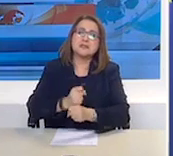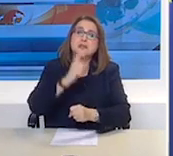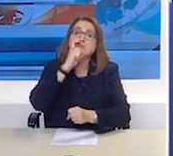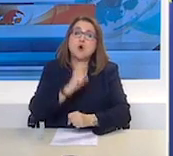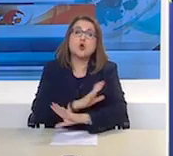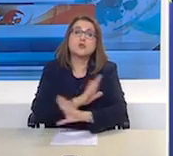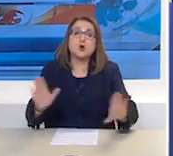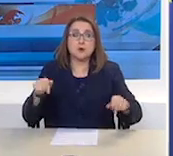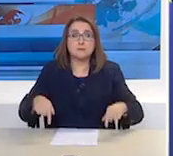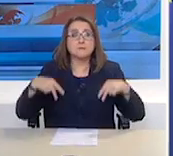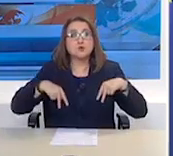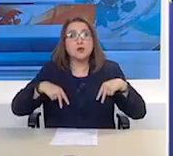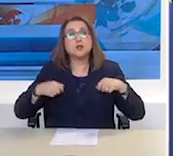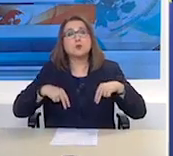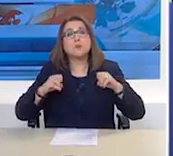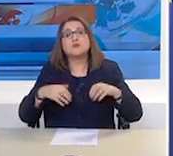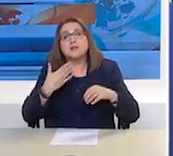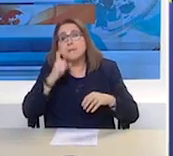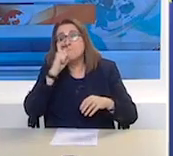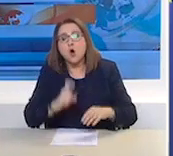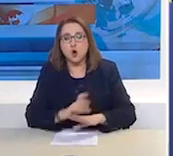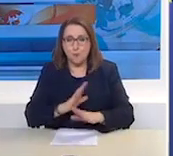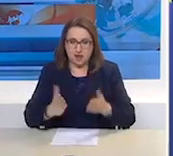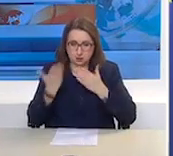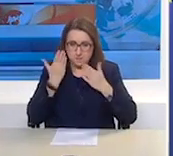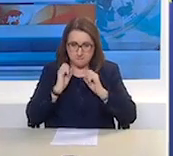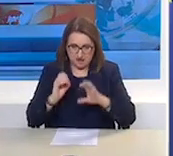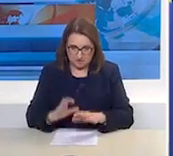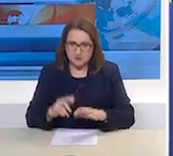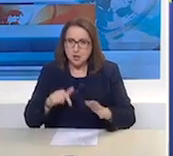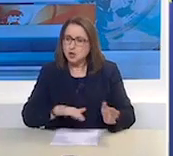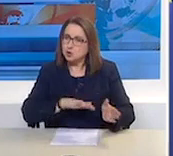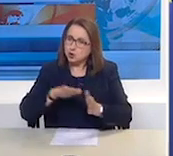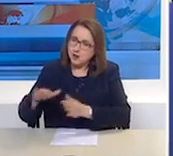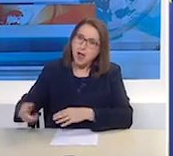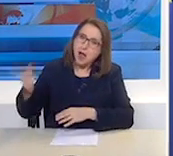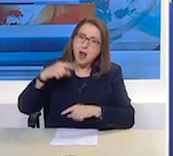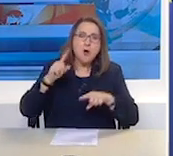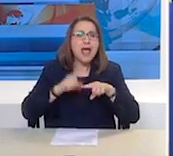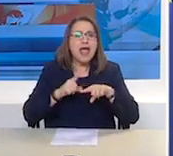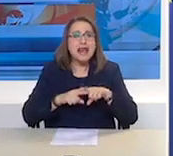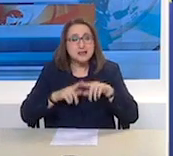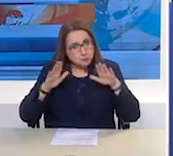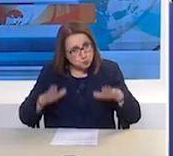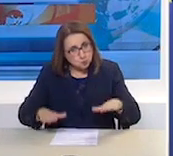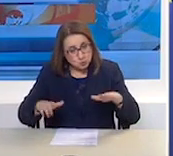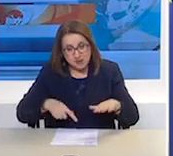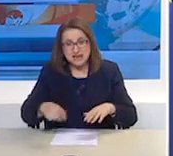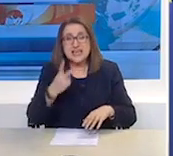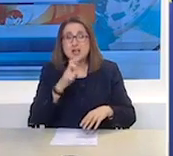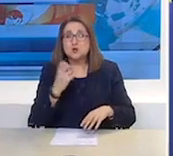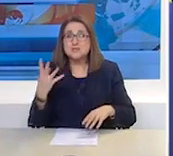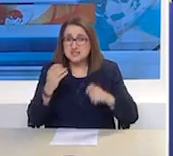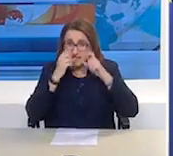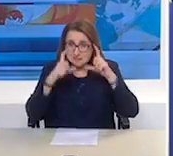κάνει. Θα ήθελα επίσης να αναφερθώ στους συμπολίτες μας, Έλληνες Μουσουλμάνους. Ξέρουμε ότι στις 24 Μαΐου είναι μια από τις